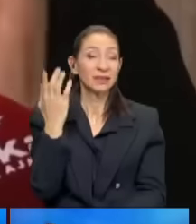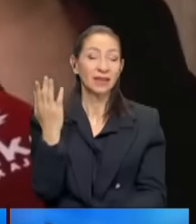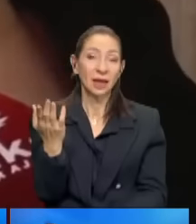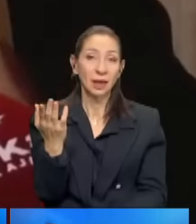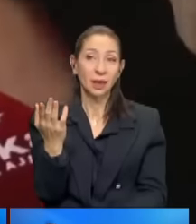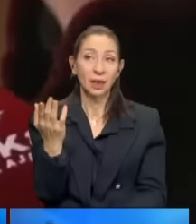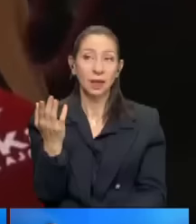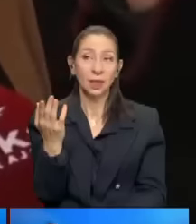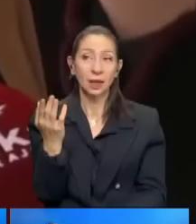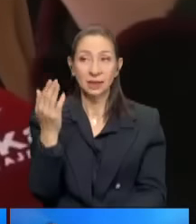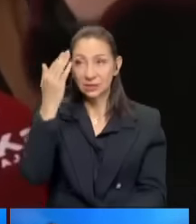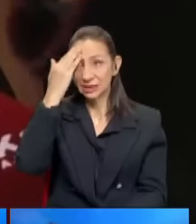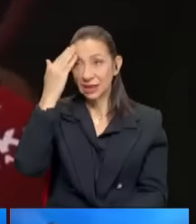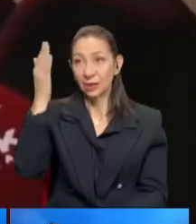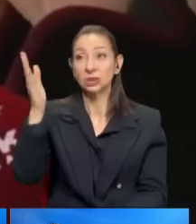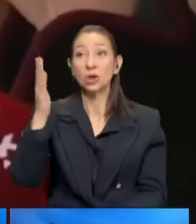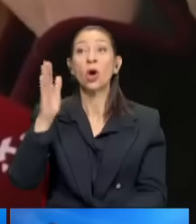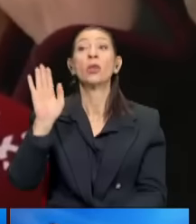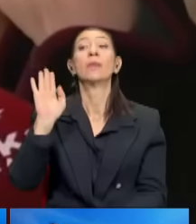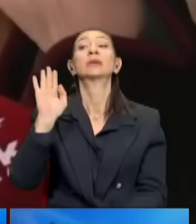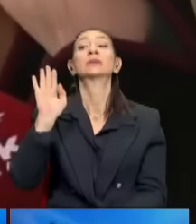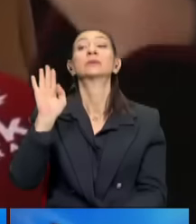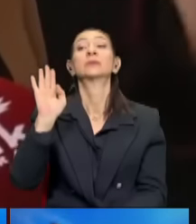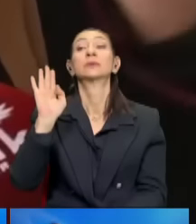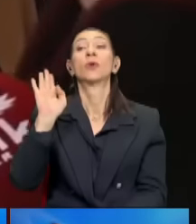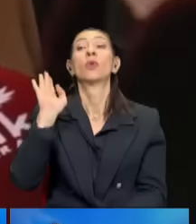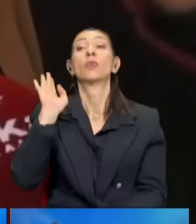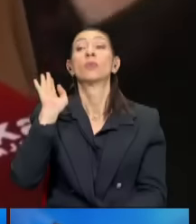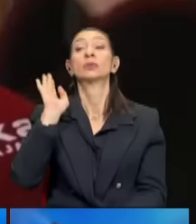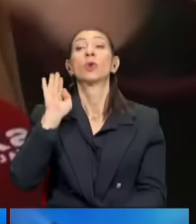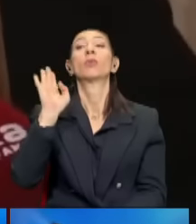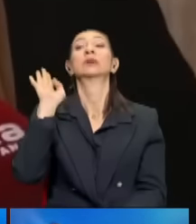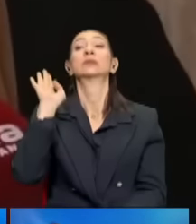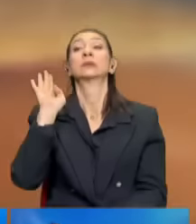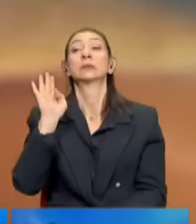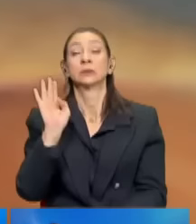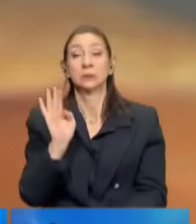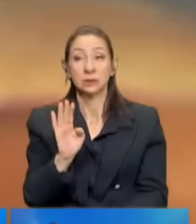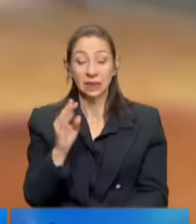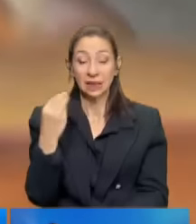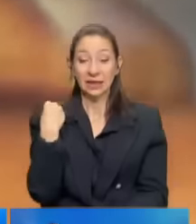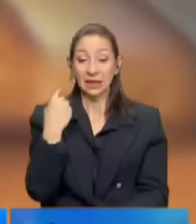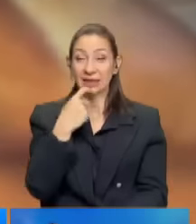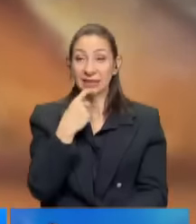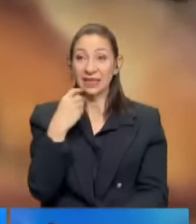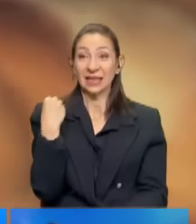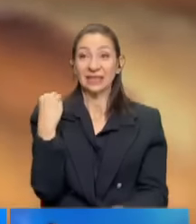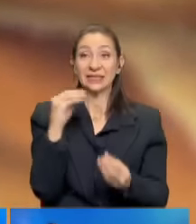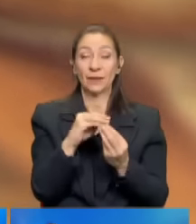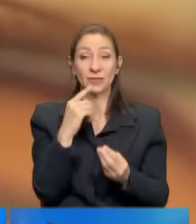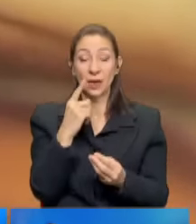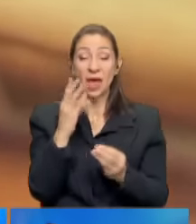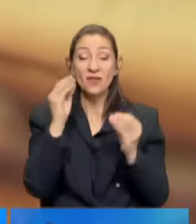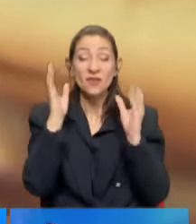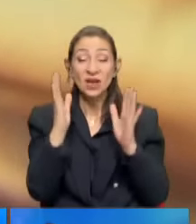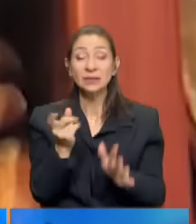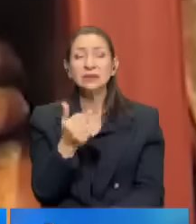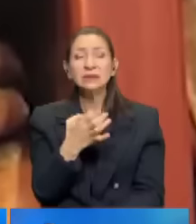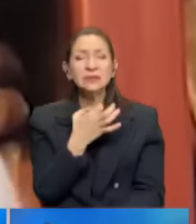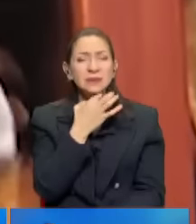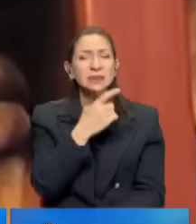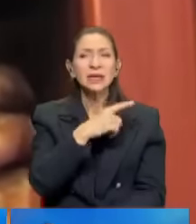devlete selam söyle Olmaz Olmaz Olmaz Olmaz yeni yıl yeni zamlar demek En çok da dar